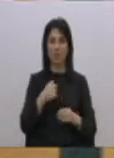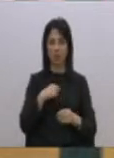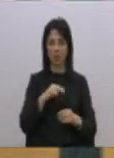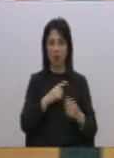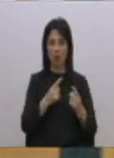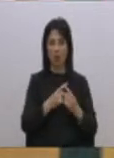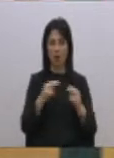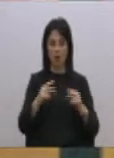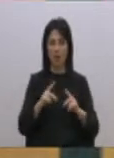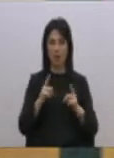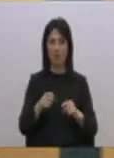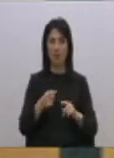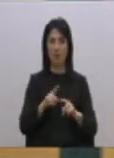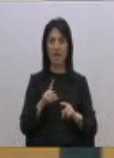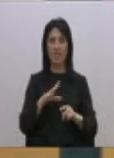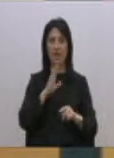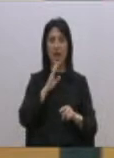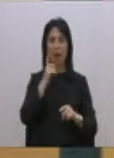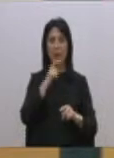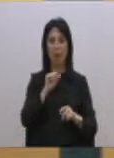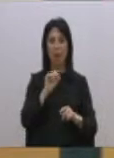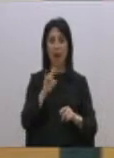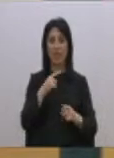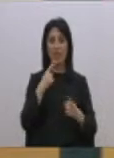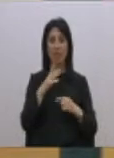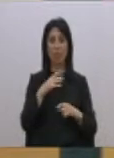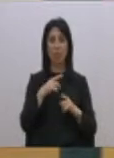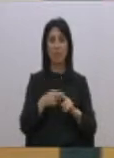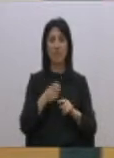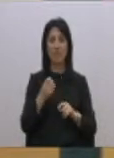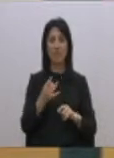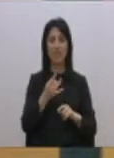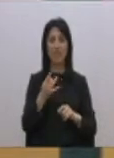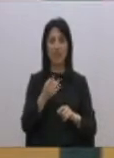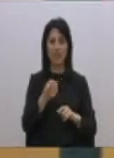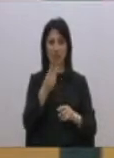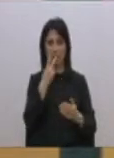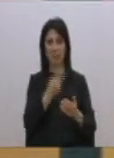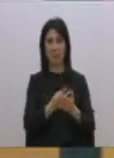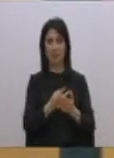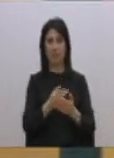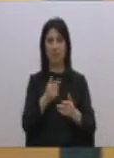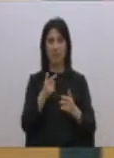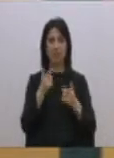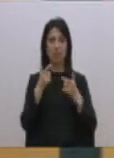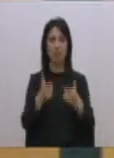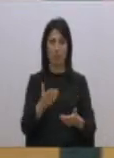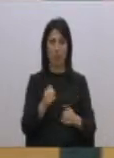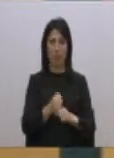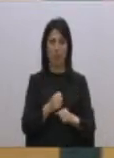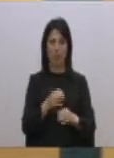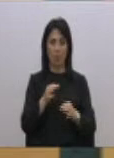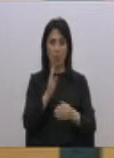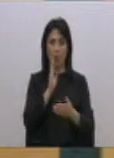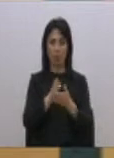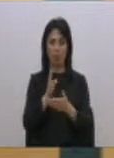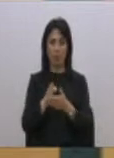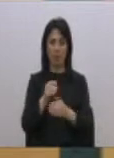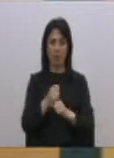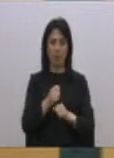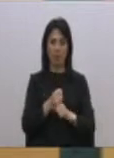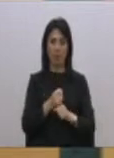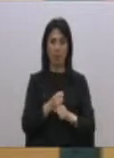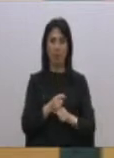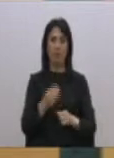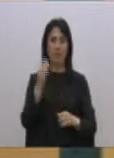კოლეგებიც დაადასტურებენ, რომ ის რაც ქალბატონმა ამ დღეს ისაუბრა, ეს კიდევ ერთი შეურაცხყოფელი ჟესტი იყო მის მხრიდან დაკავშირებით,